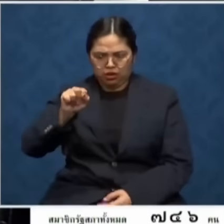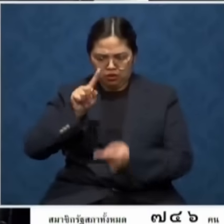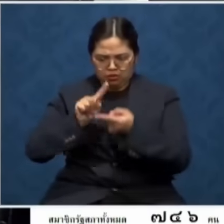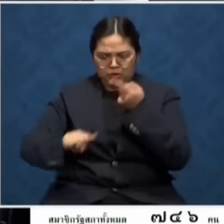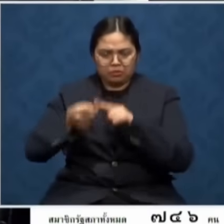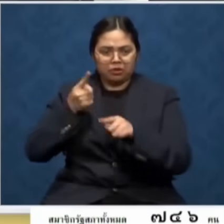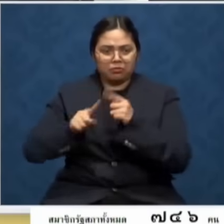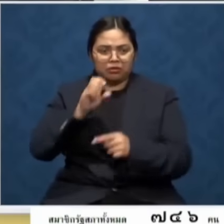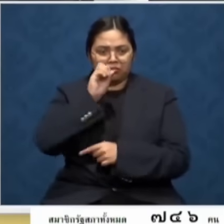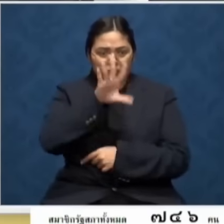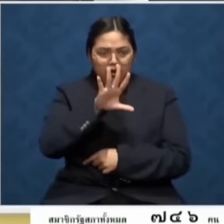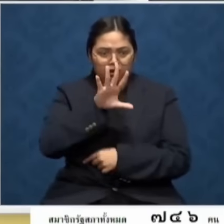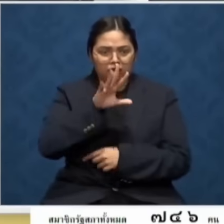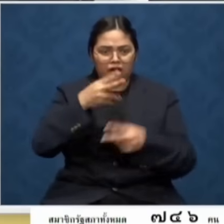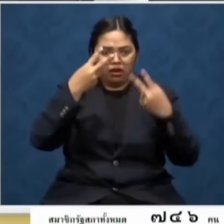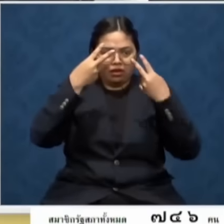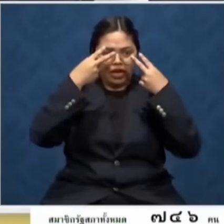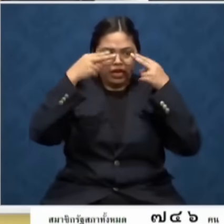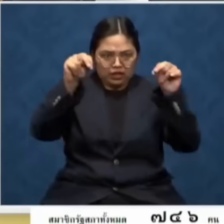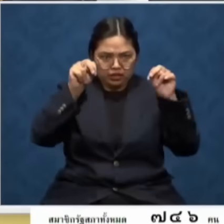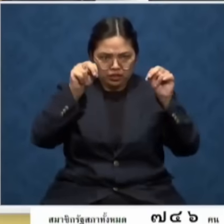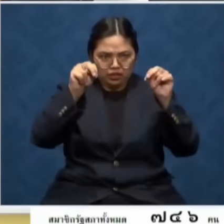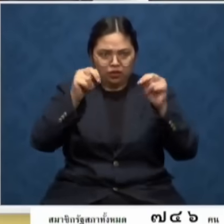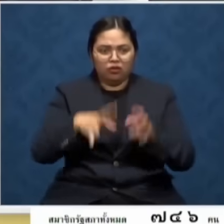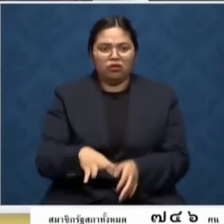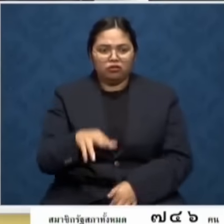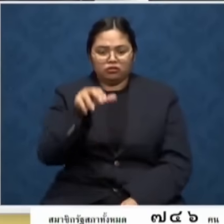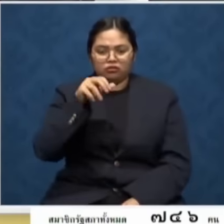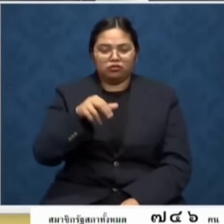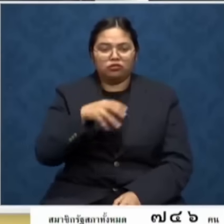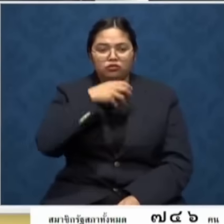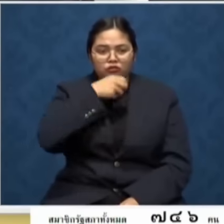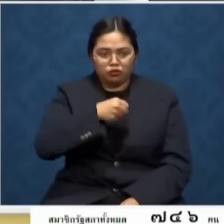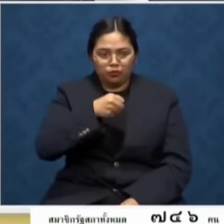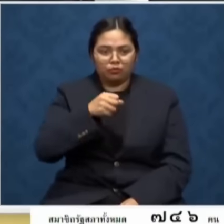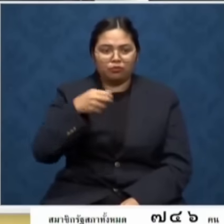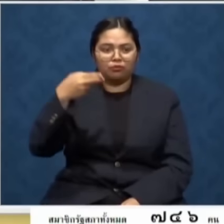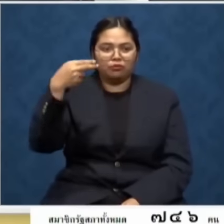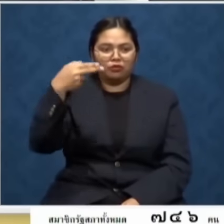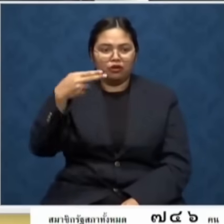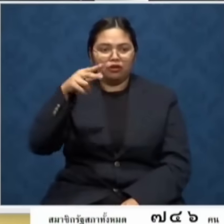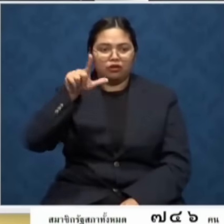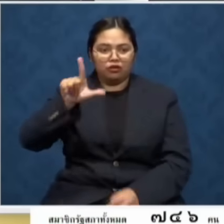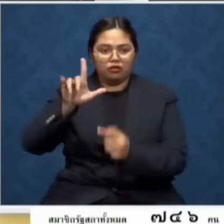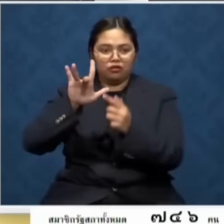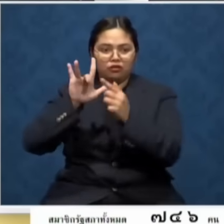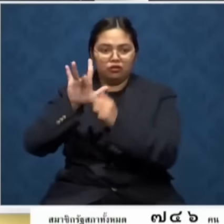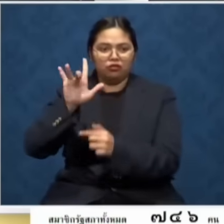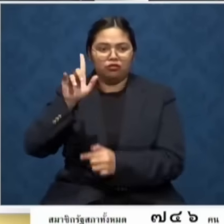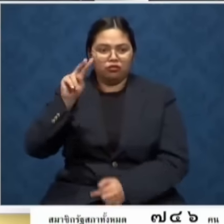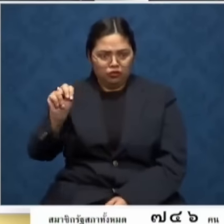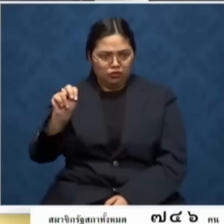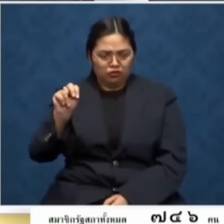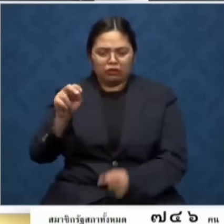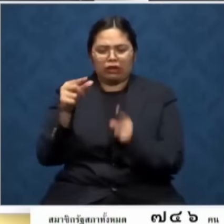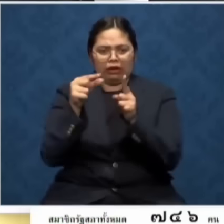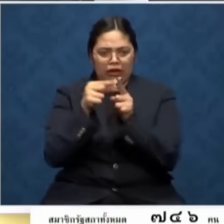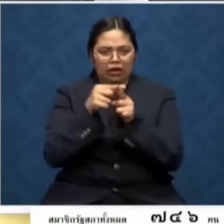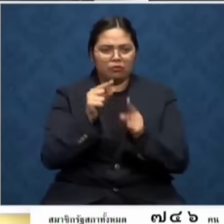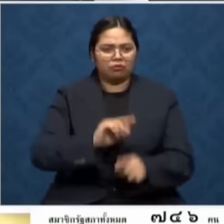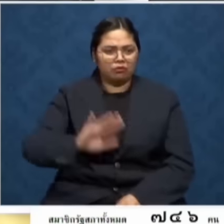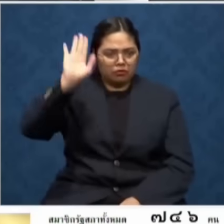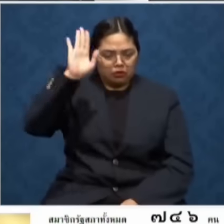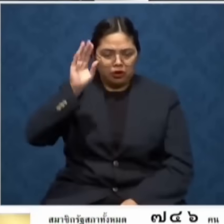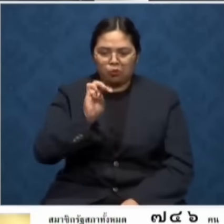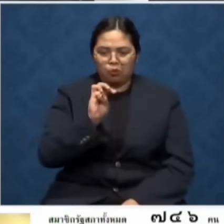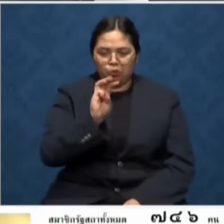ายกส้มหล่นนายเศรษฐาทวีสินคือนายกส้มหล่น ท่าน มาพูดอะไรรัฐบาลส้มหล่น2ครับผมขอประท้วงท่านวิทย